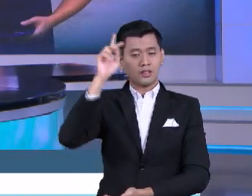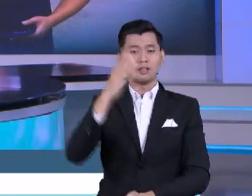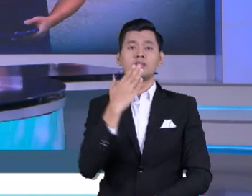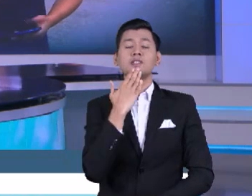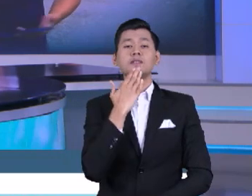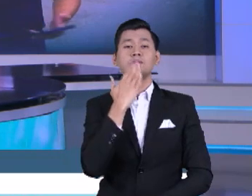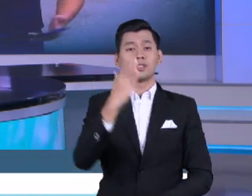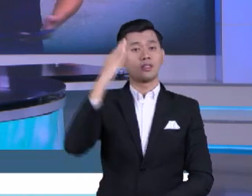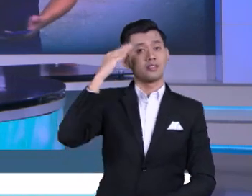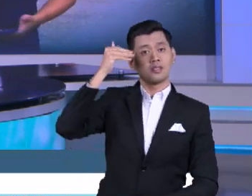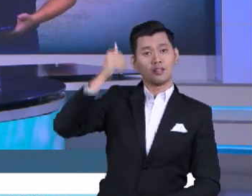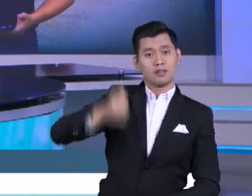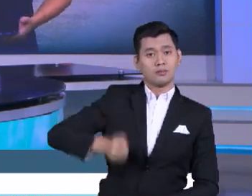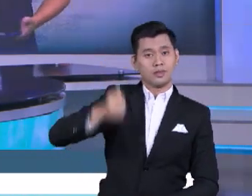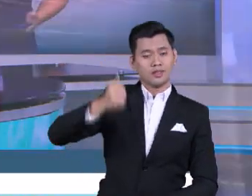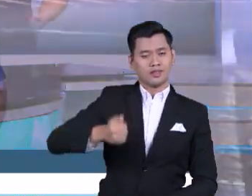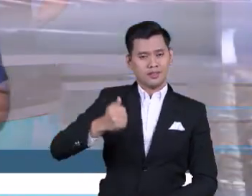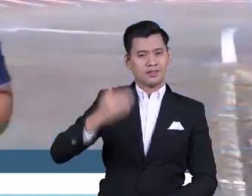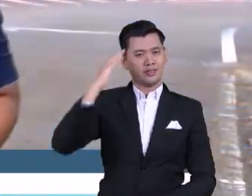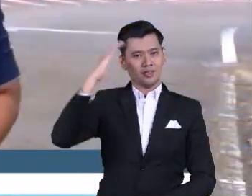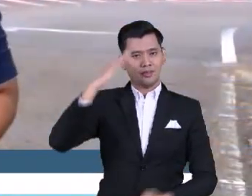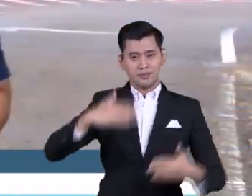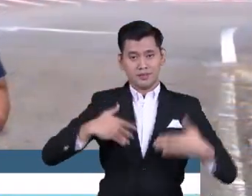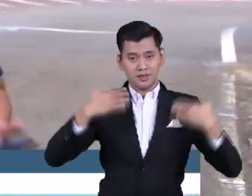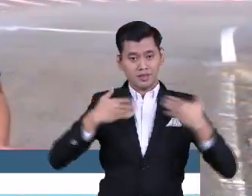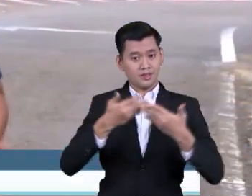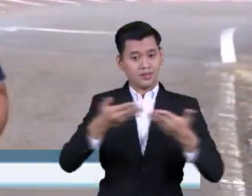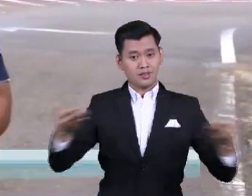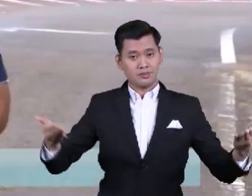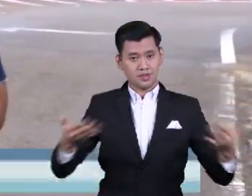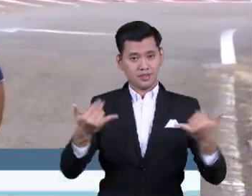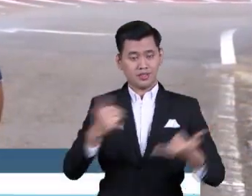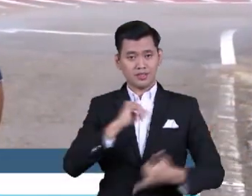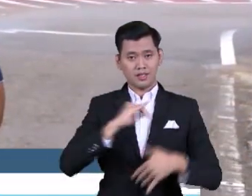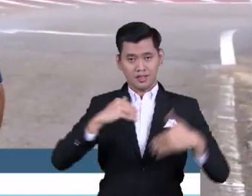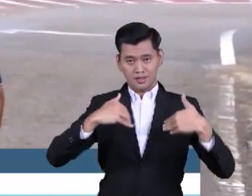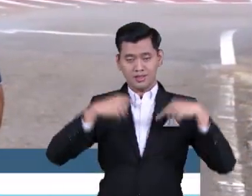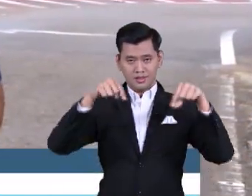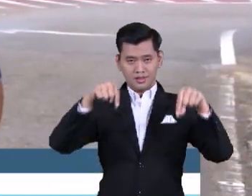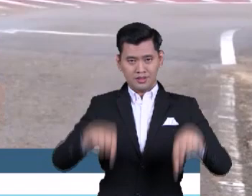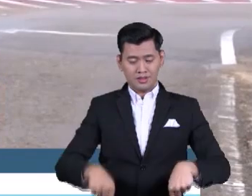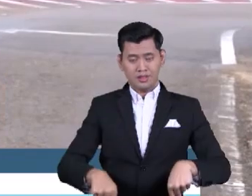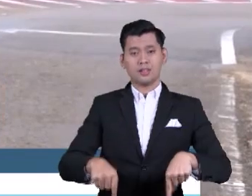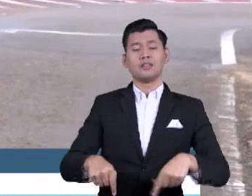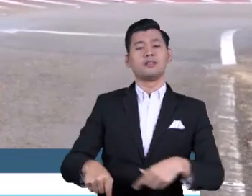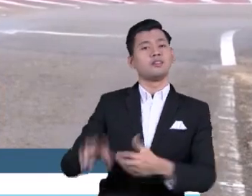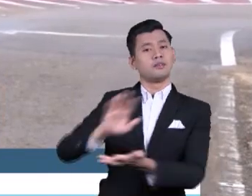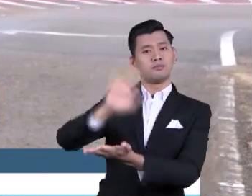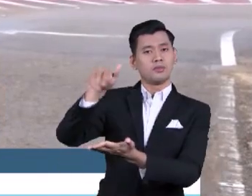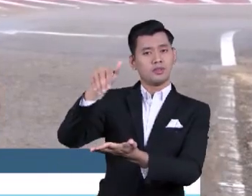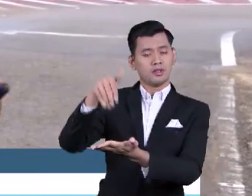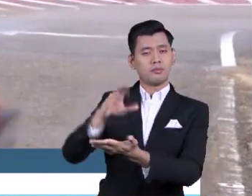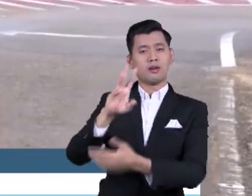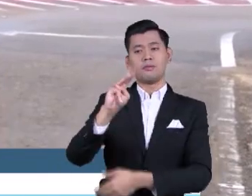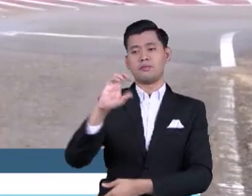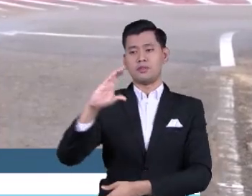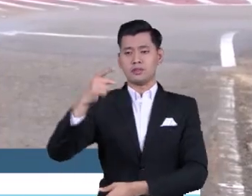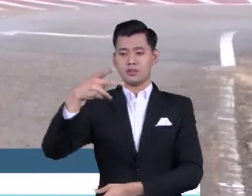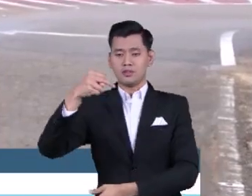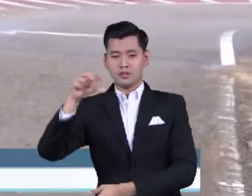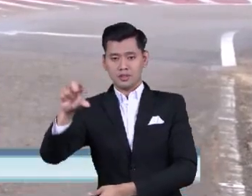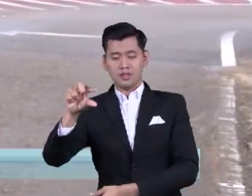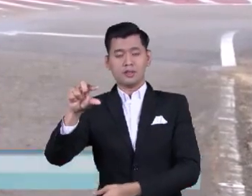Assalamualaikum dan salam sejahtera ketika ini seketika ini saya berada di Pulau condong macan Kelantan untuk lintas